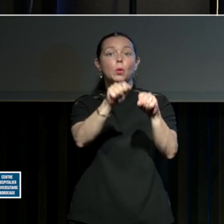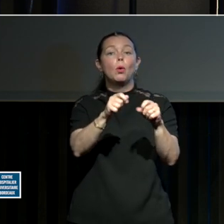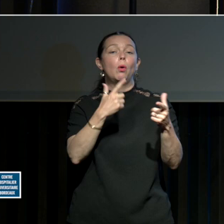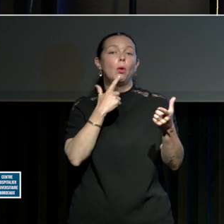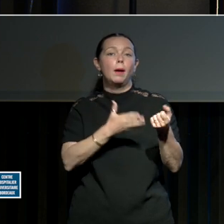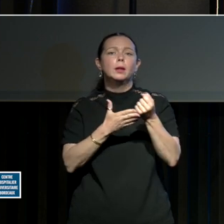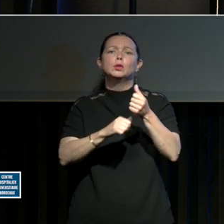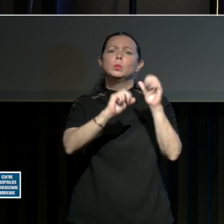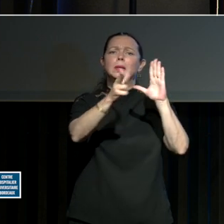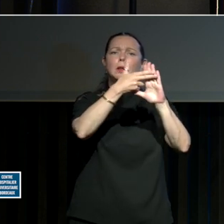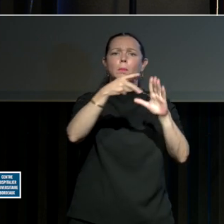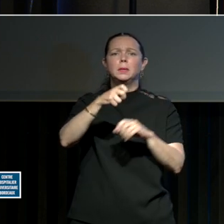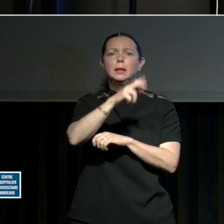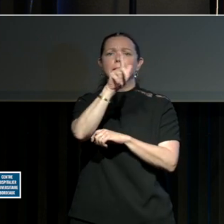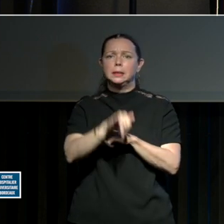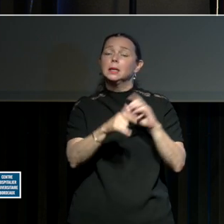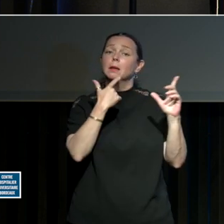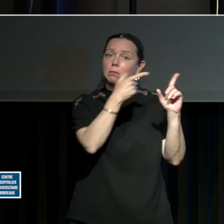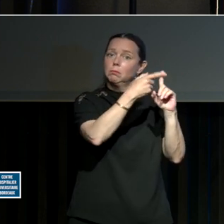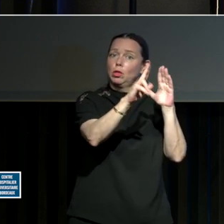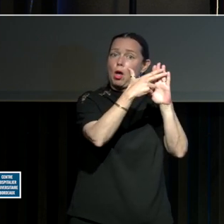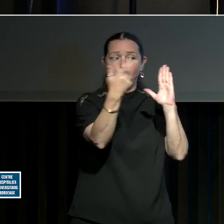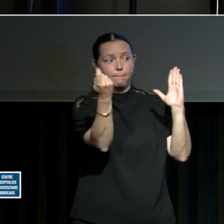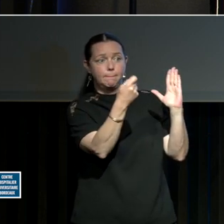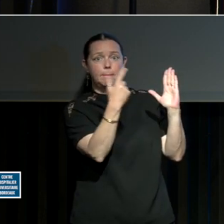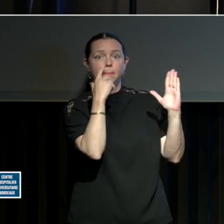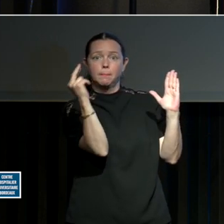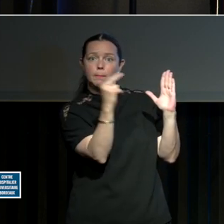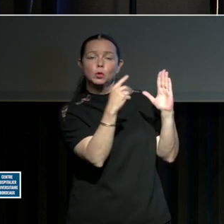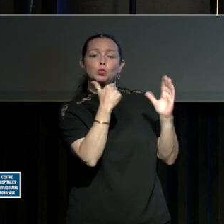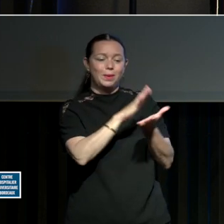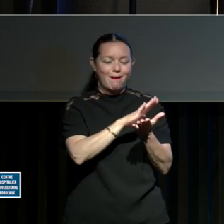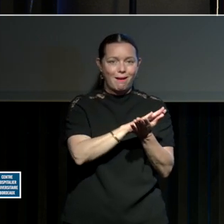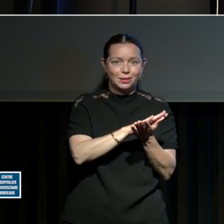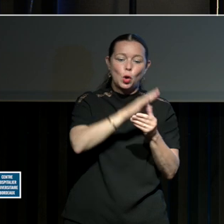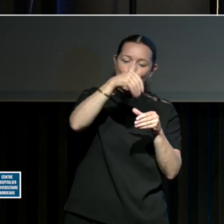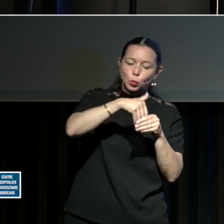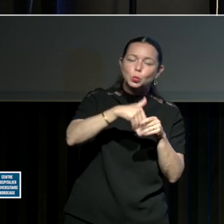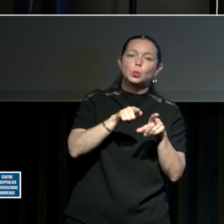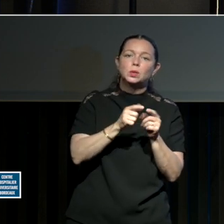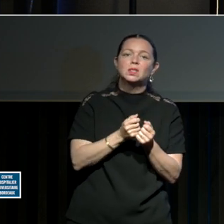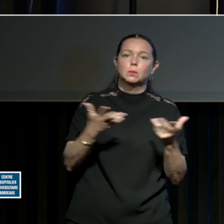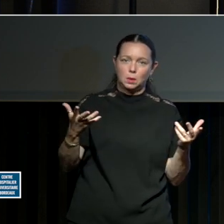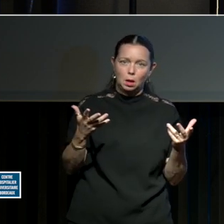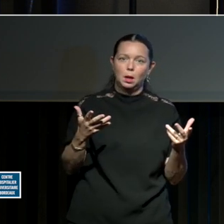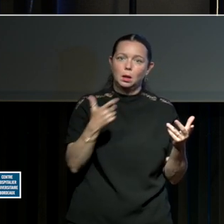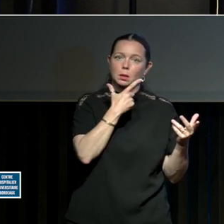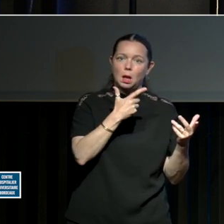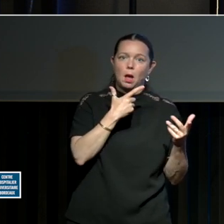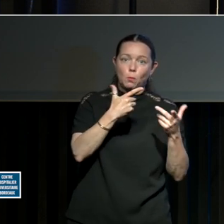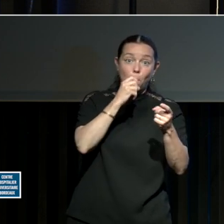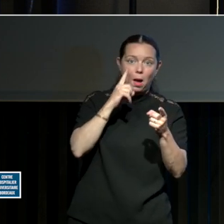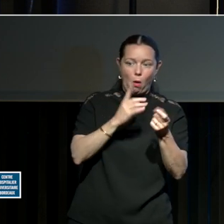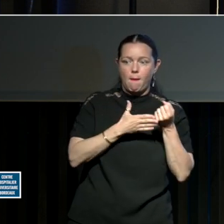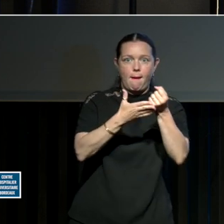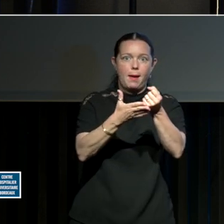la norme PEGI qui va permettre de guider sur les normes d'âge et de contenu et qui vont permettre d'aider finalement les